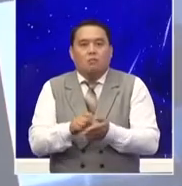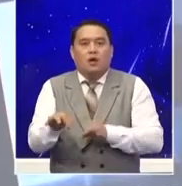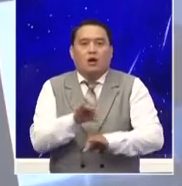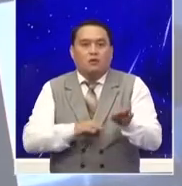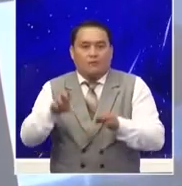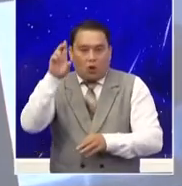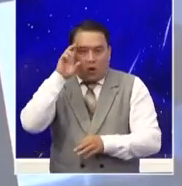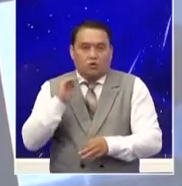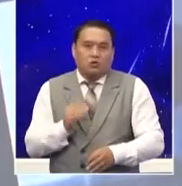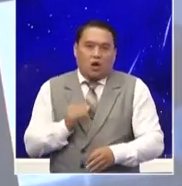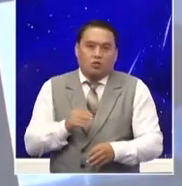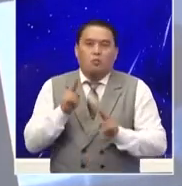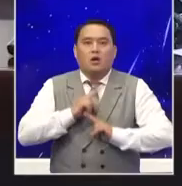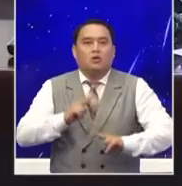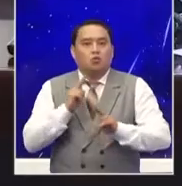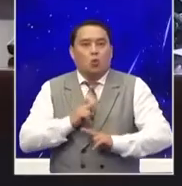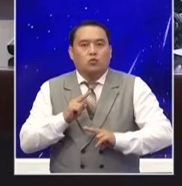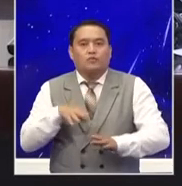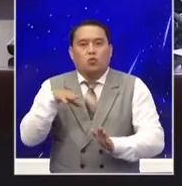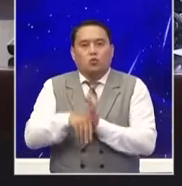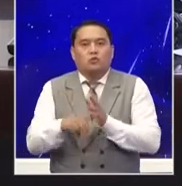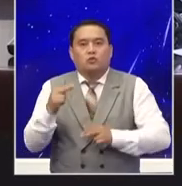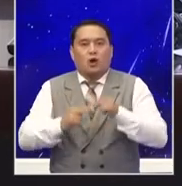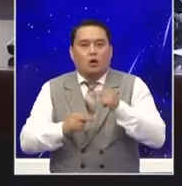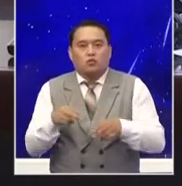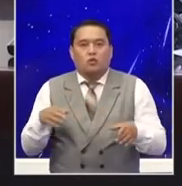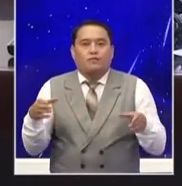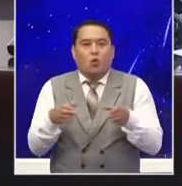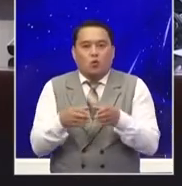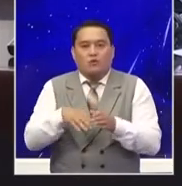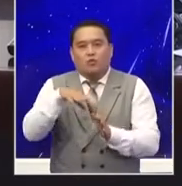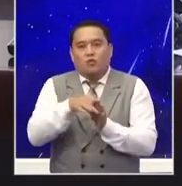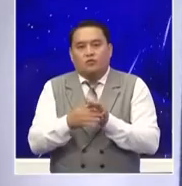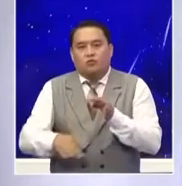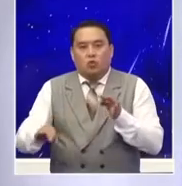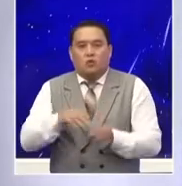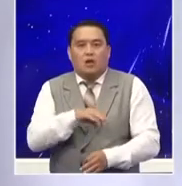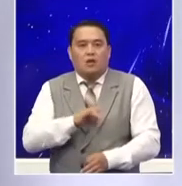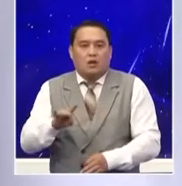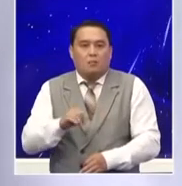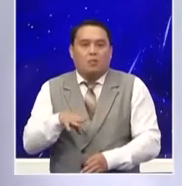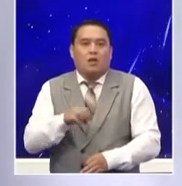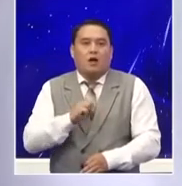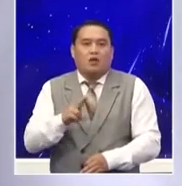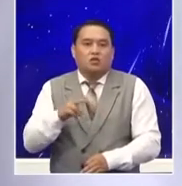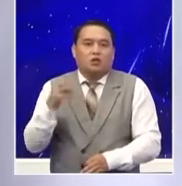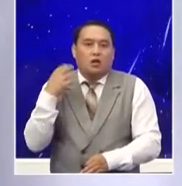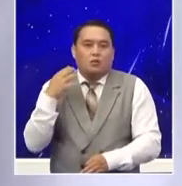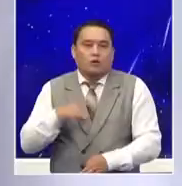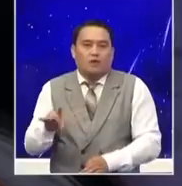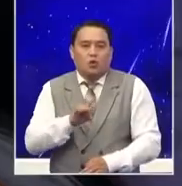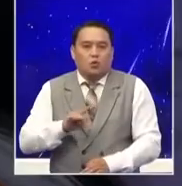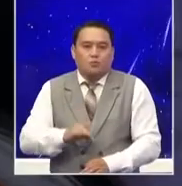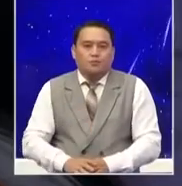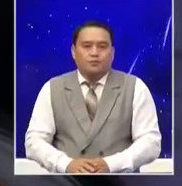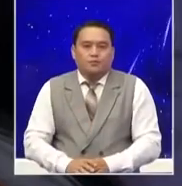проектам государственно-частного партнерства, включая строительство подводящих и внутрипоселковых сетей в селах Талгарского, Балхашского и Кербулакского